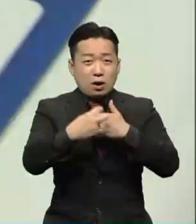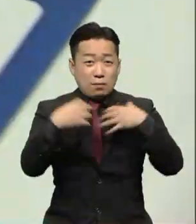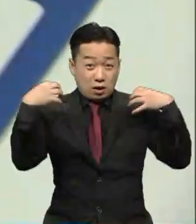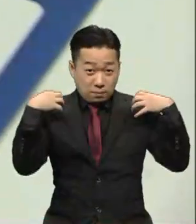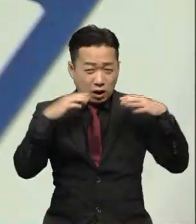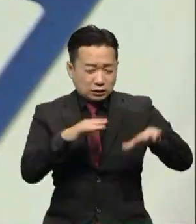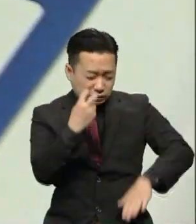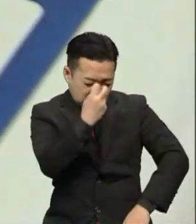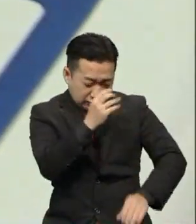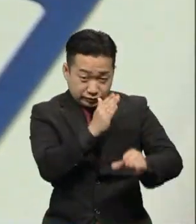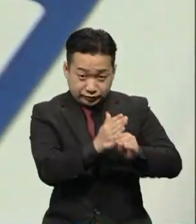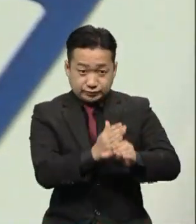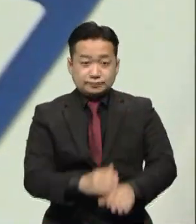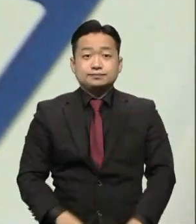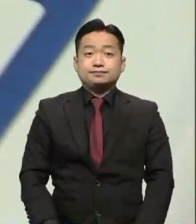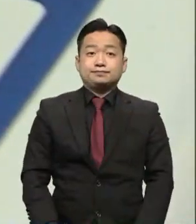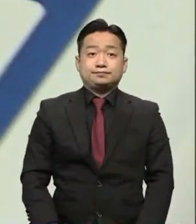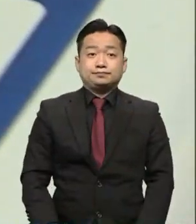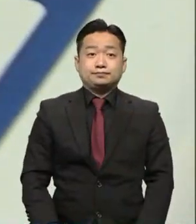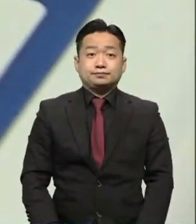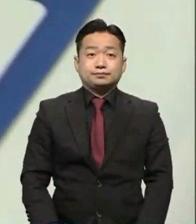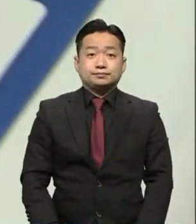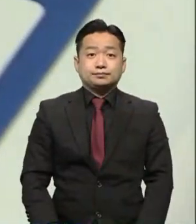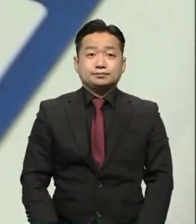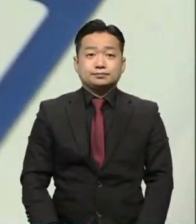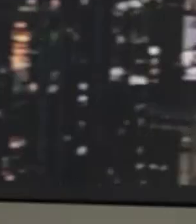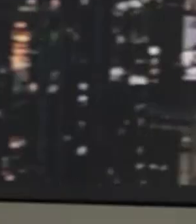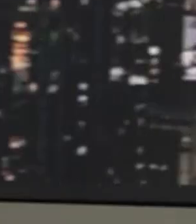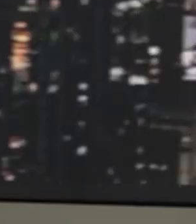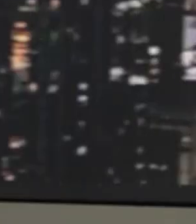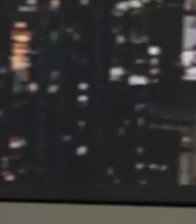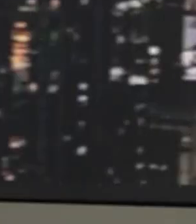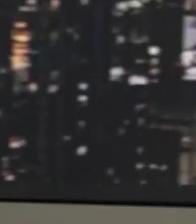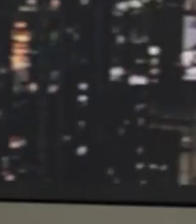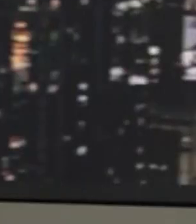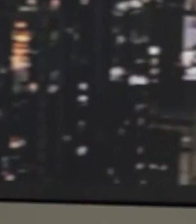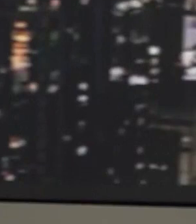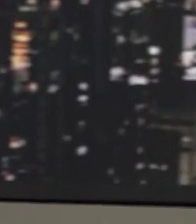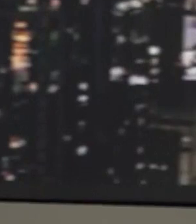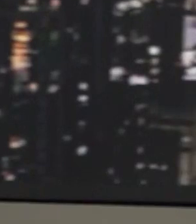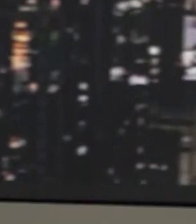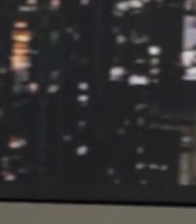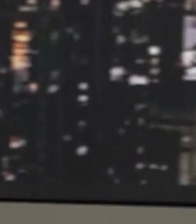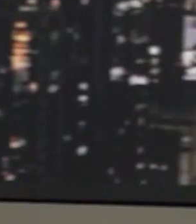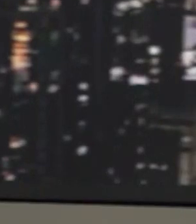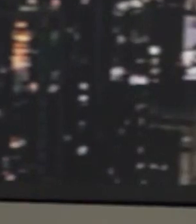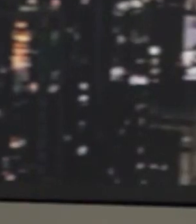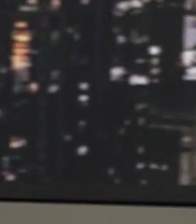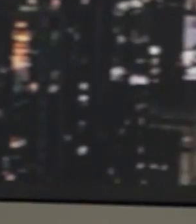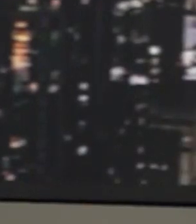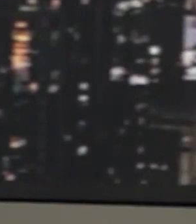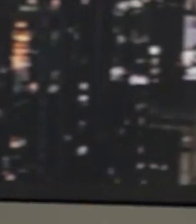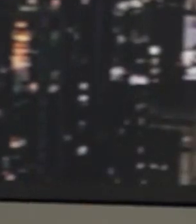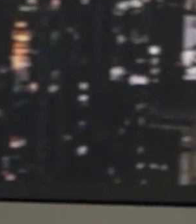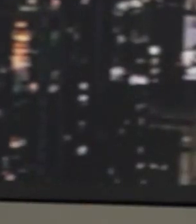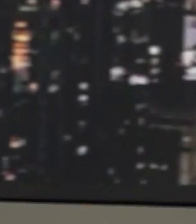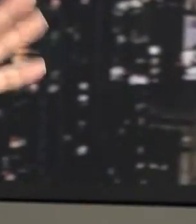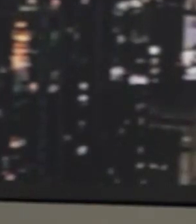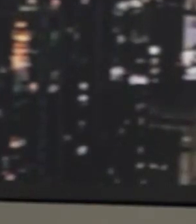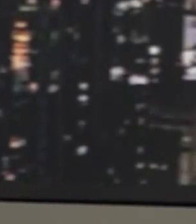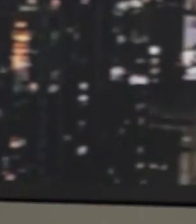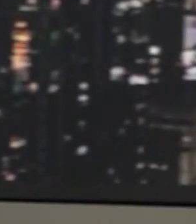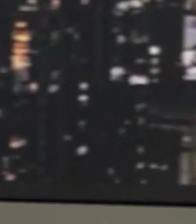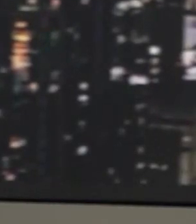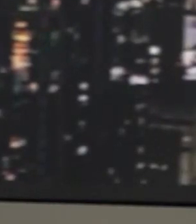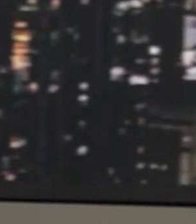관찰 중입니다. SBS 남주현입니다. 네, 안녕하십니까. 김현우입니다. 더 많은 뉴스와 라이브 이벤트를 보고 싶으시면